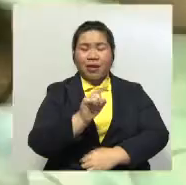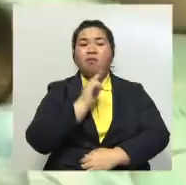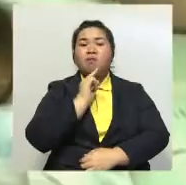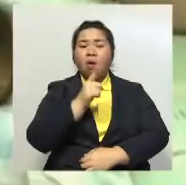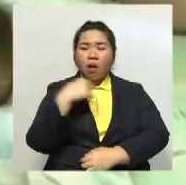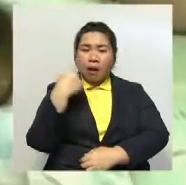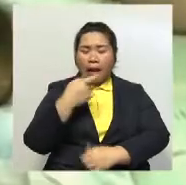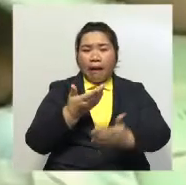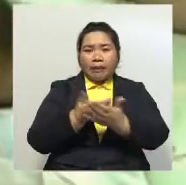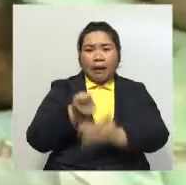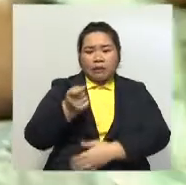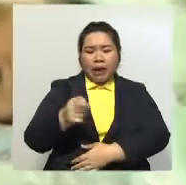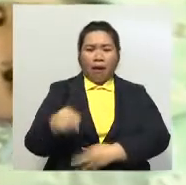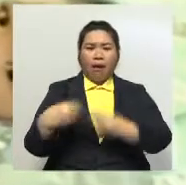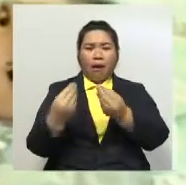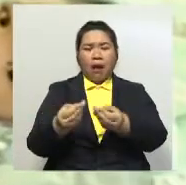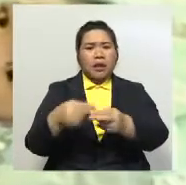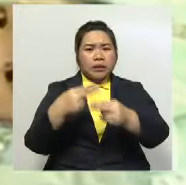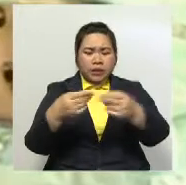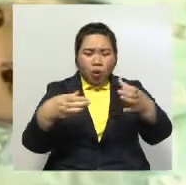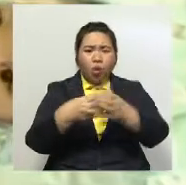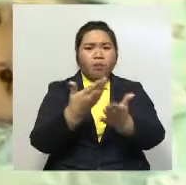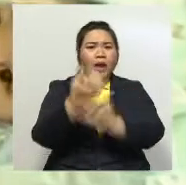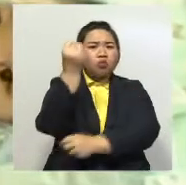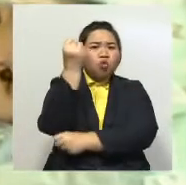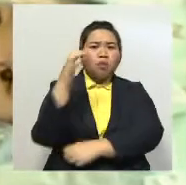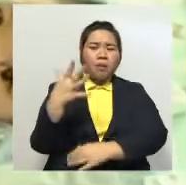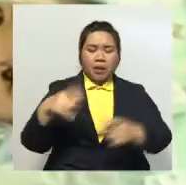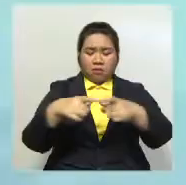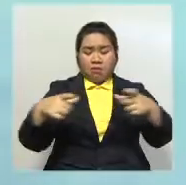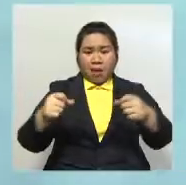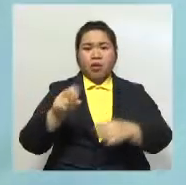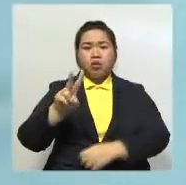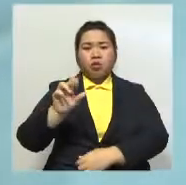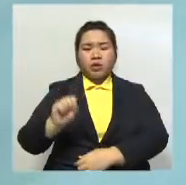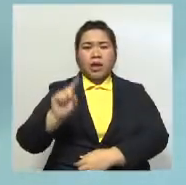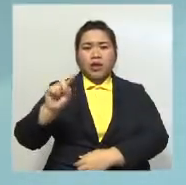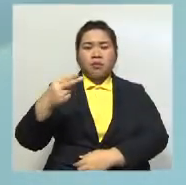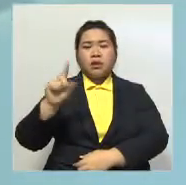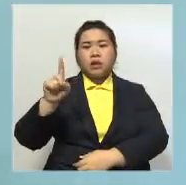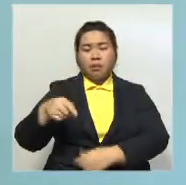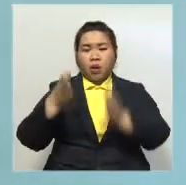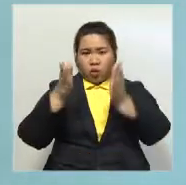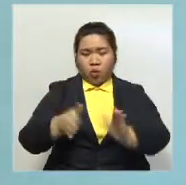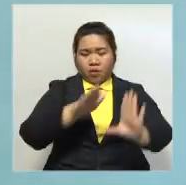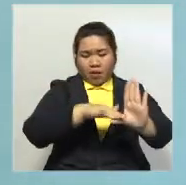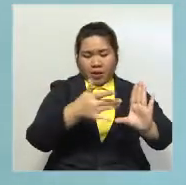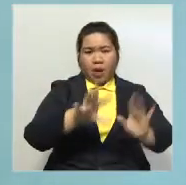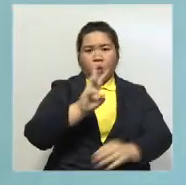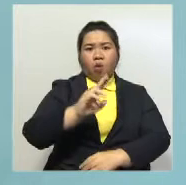ผู้ได้รับเงินอุดหนุนไม่มีชื่ออยู่ในกลุ่มผู้มีรายได้น้อย 211,000 คนโดยลงทะเบียนแล้